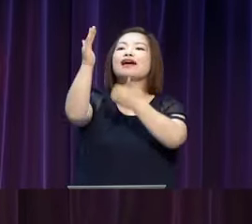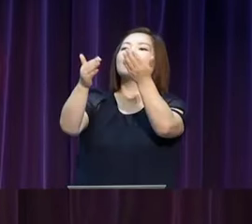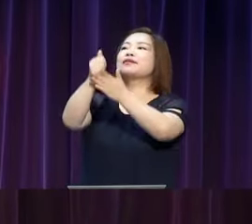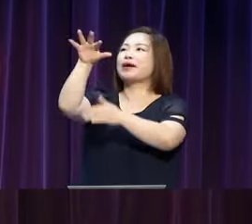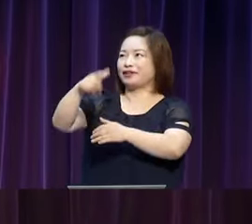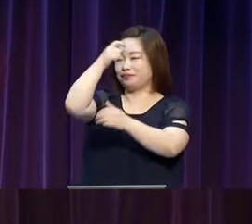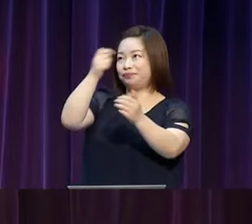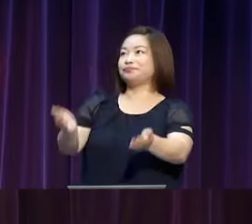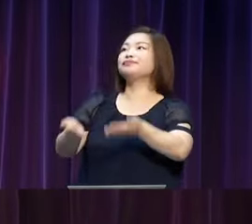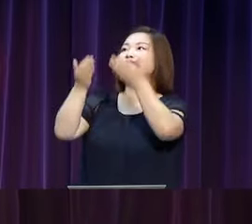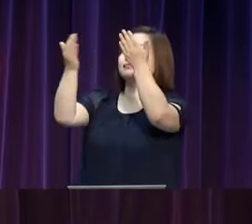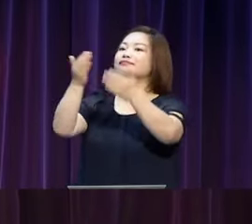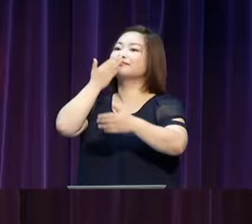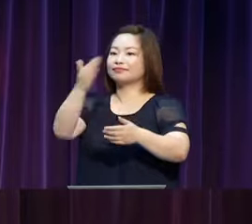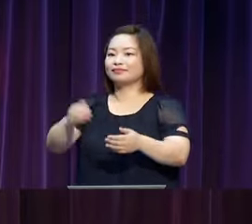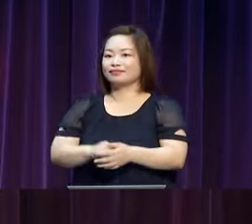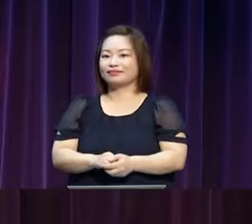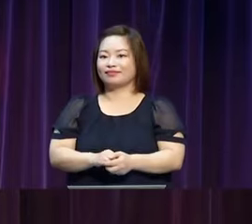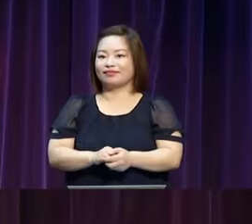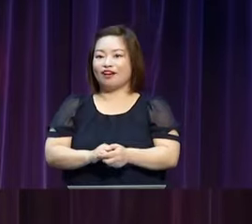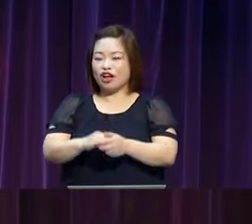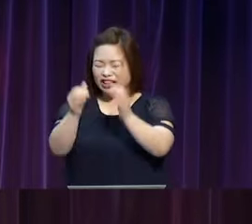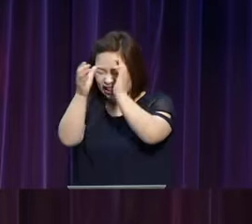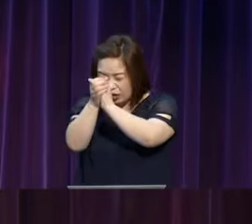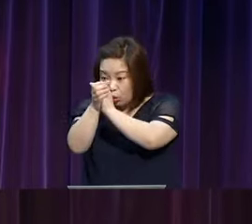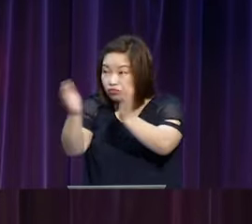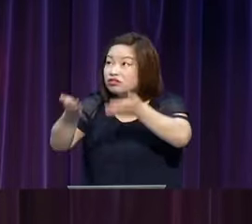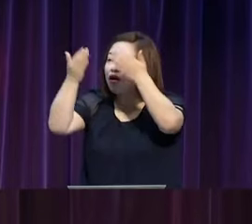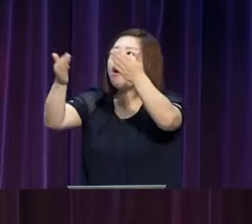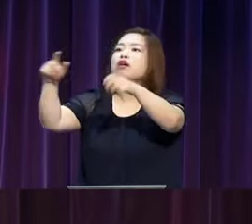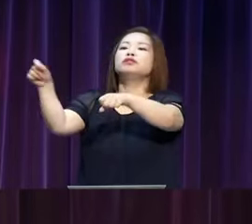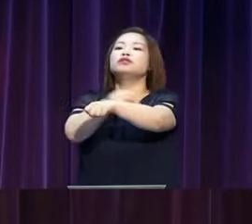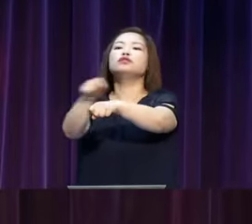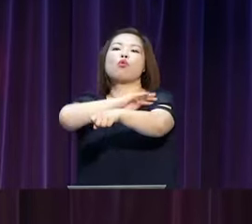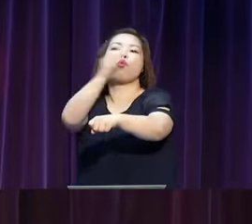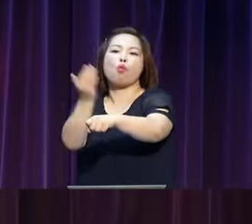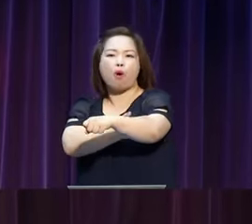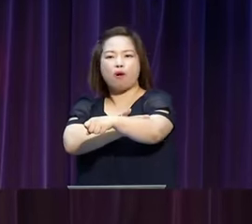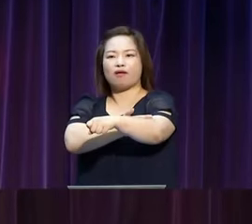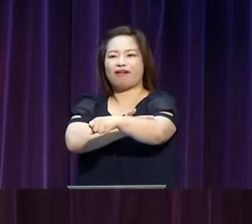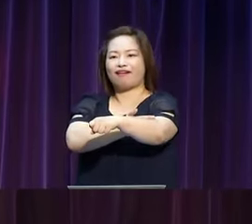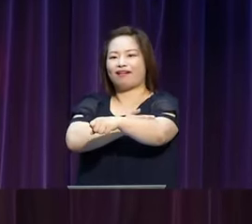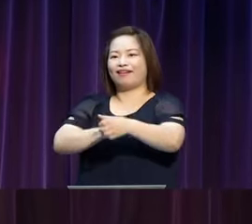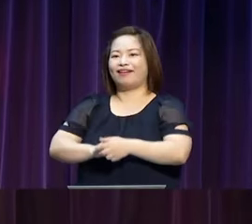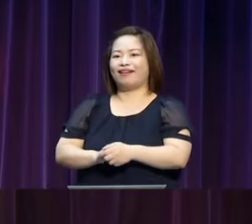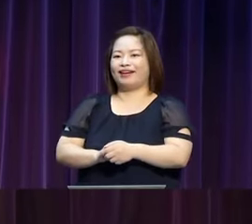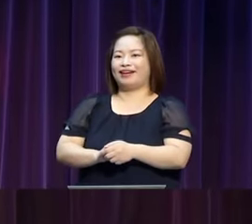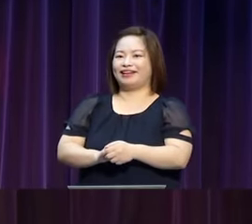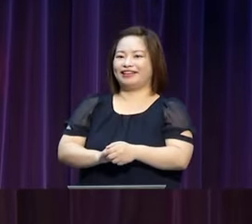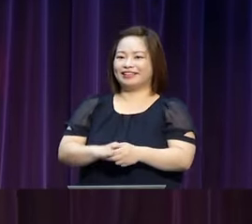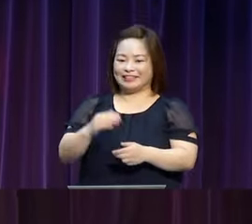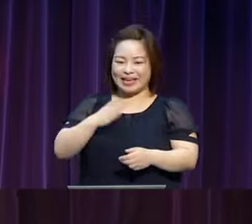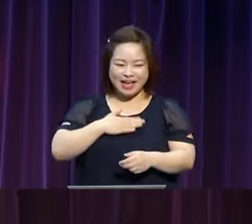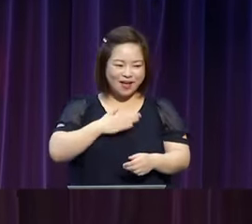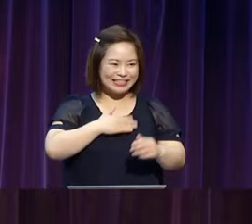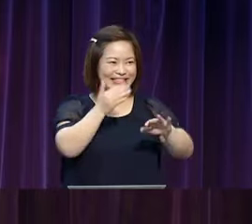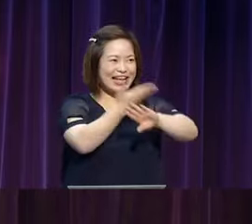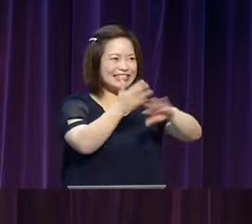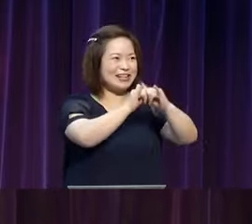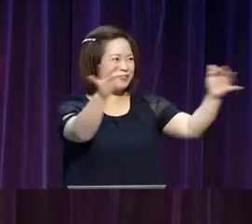있어요. 그러니 이게 얼마나 특권이에요. 제가 그걸 알고 난 다음부터는요. 기도하는 게